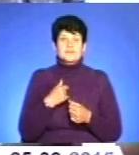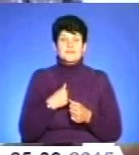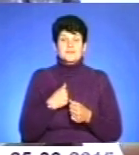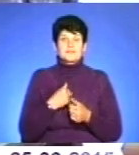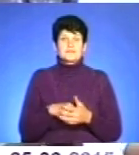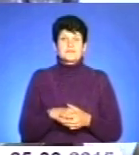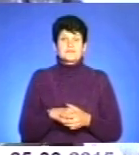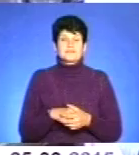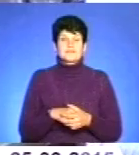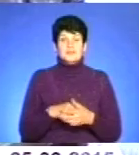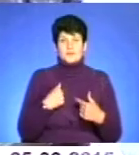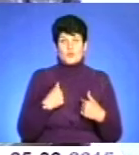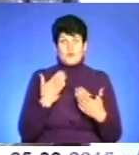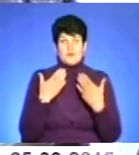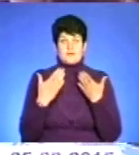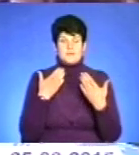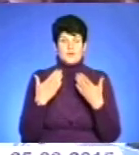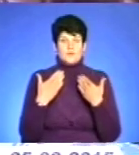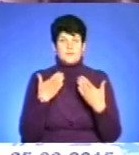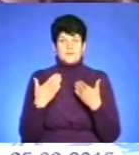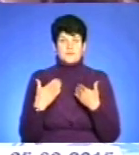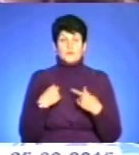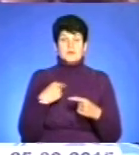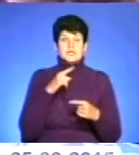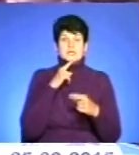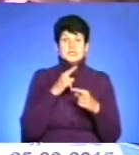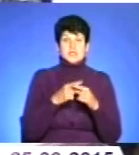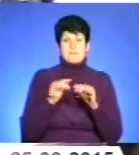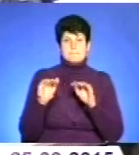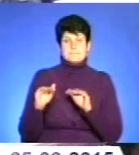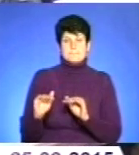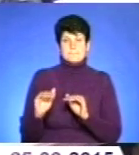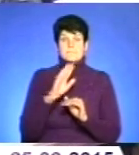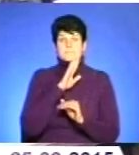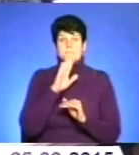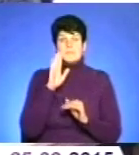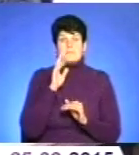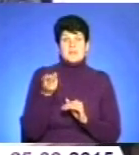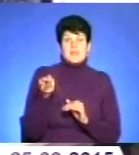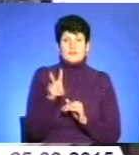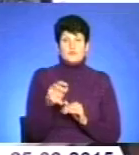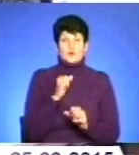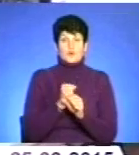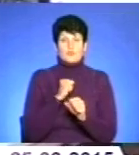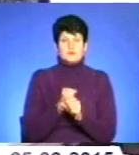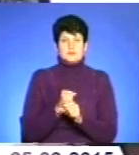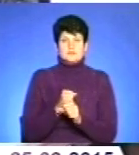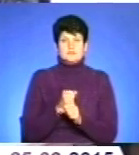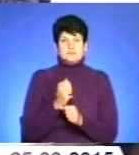мене, зі мною спілкується. У мене є сестра маленька, мама на двох роботах працює.